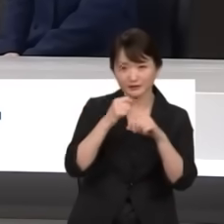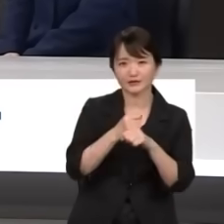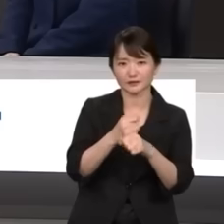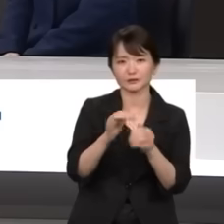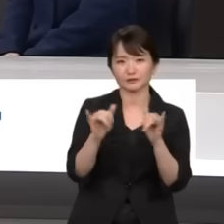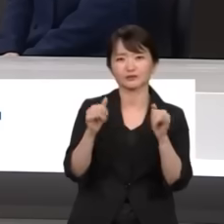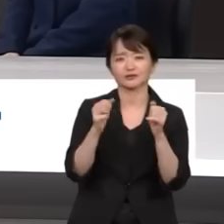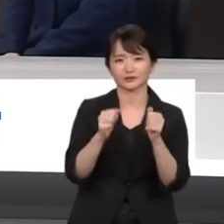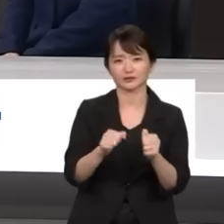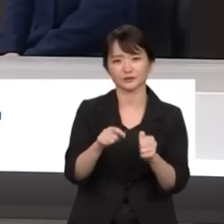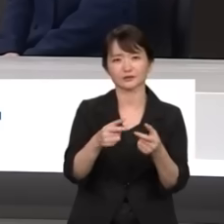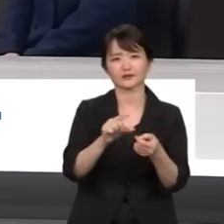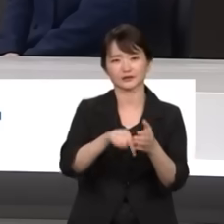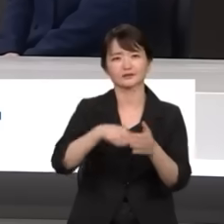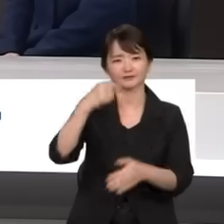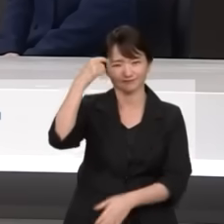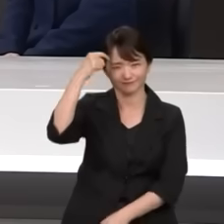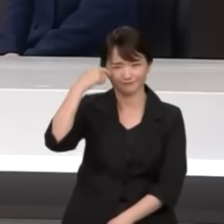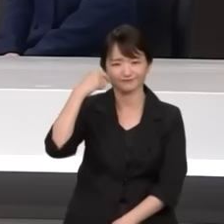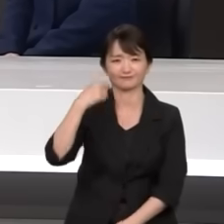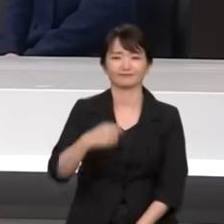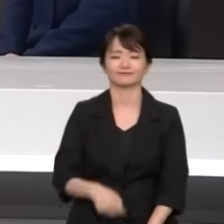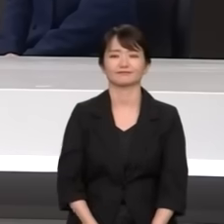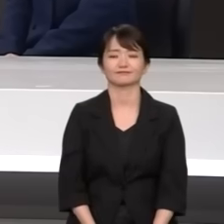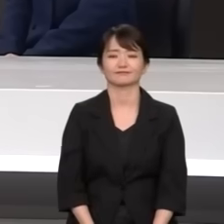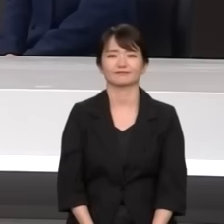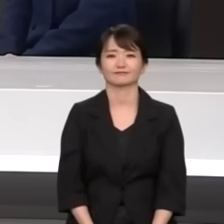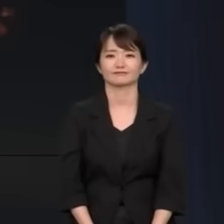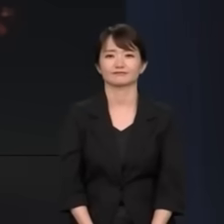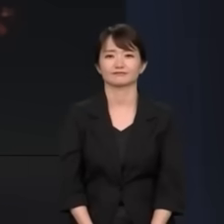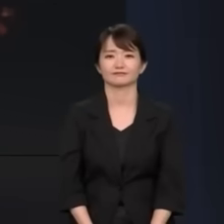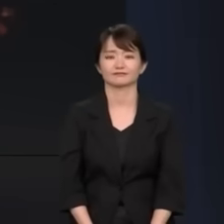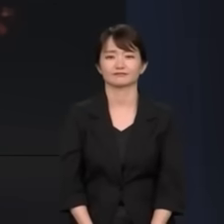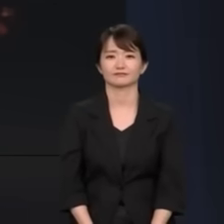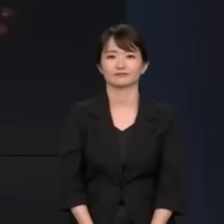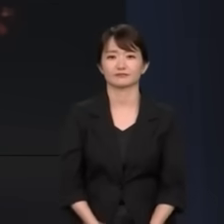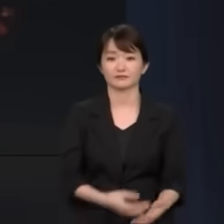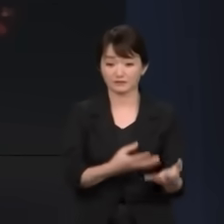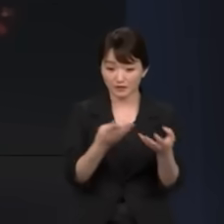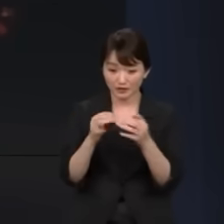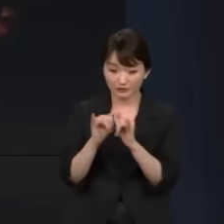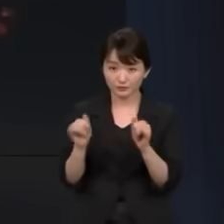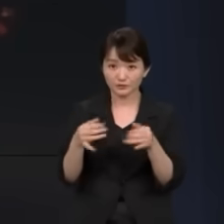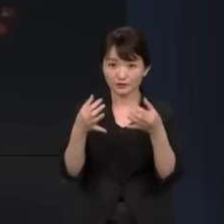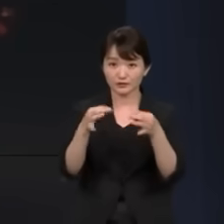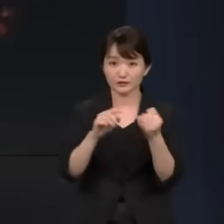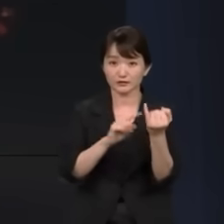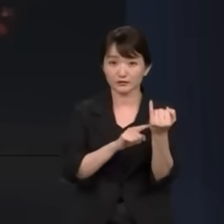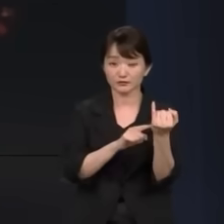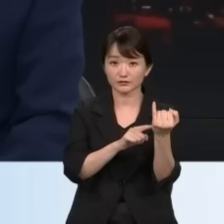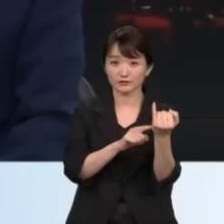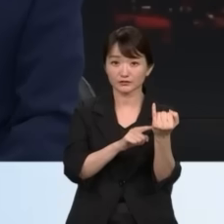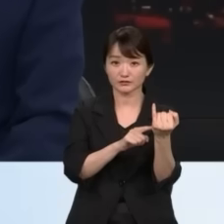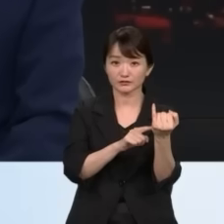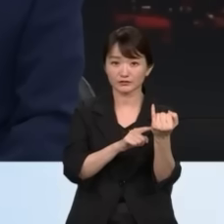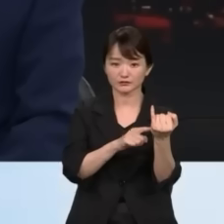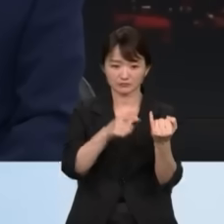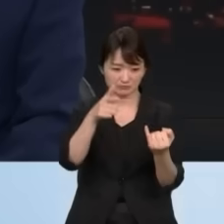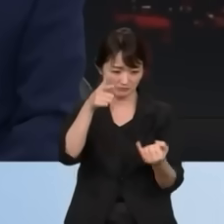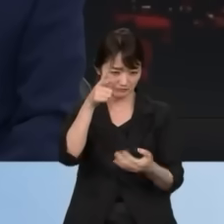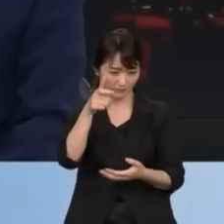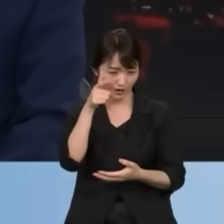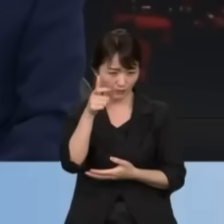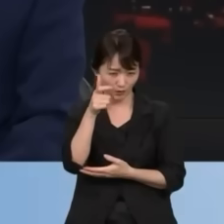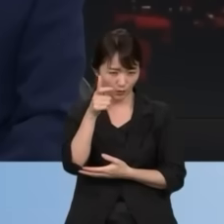계셔서 그럴 때 실감을 합니다네이 많은 분들이 김예지 선수가 반전 매력이 있다